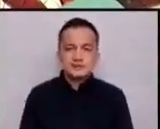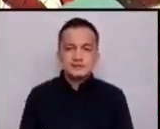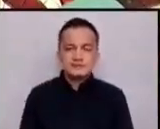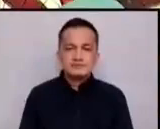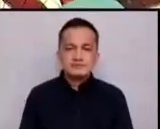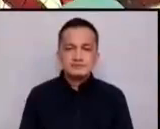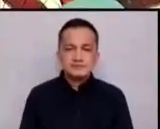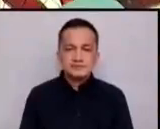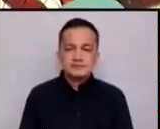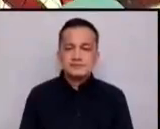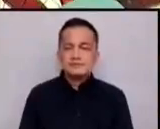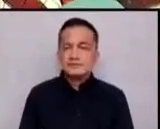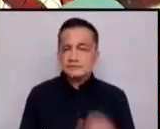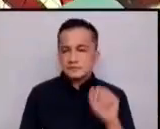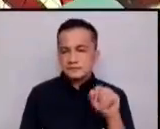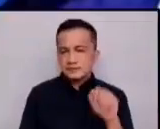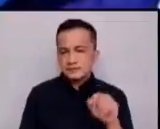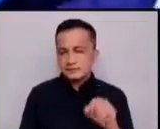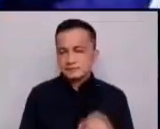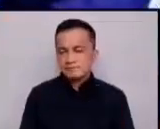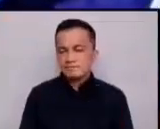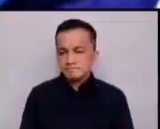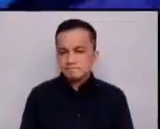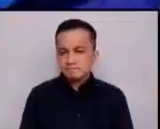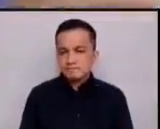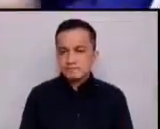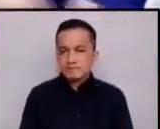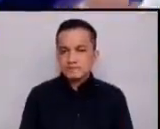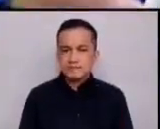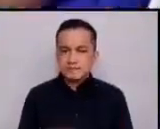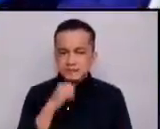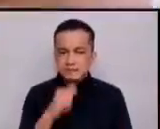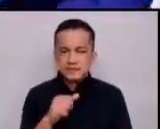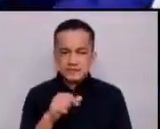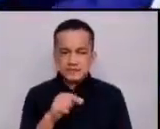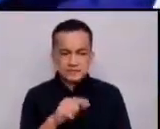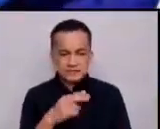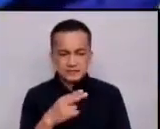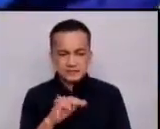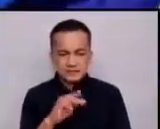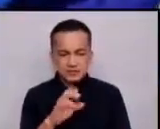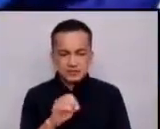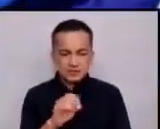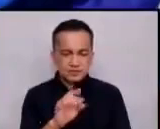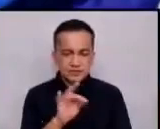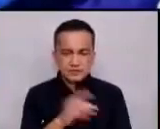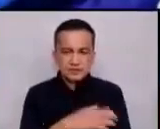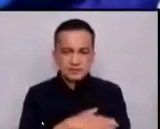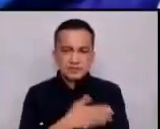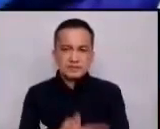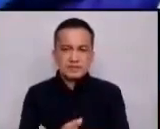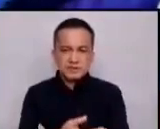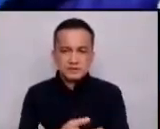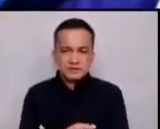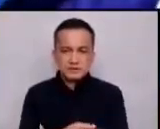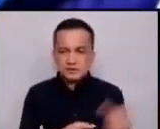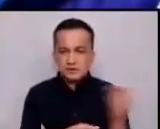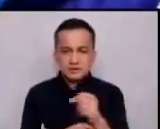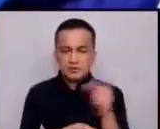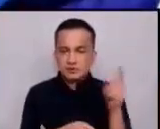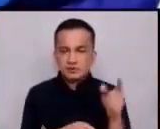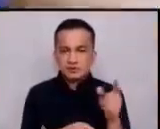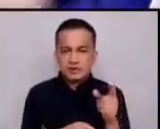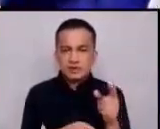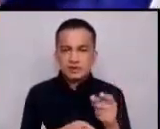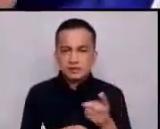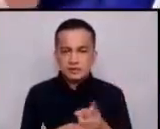Bali, hindi talaga si Chico ang pinili ng anak ko eh. Pero nung kukunin ng amin sa breeder, si